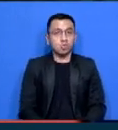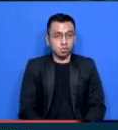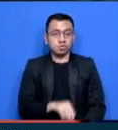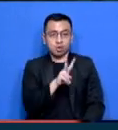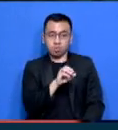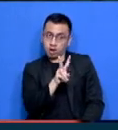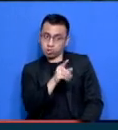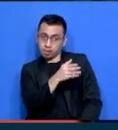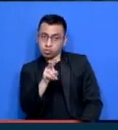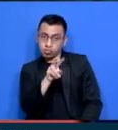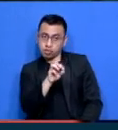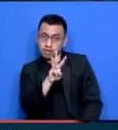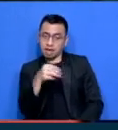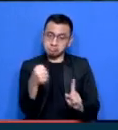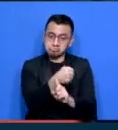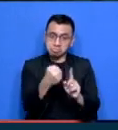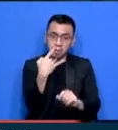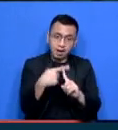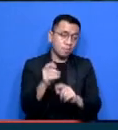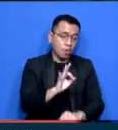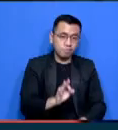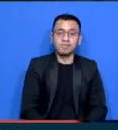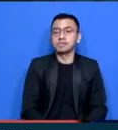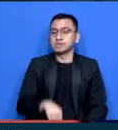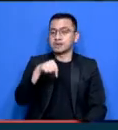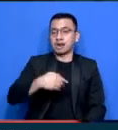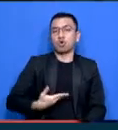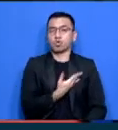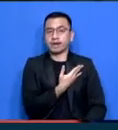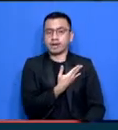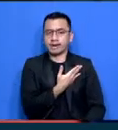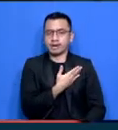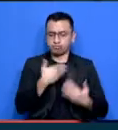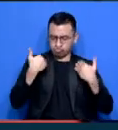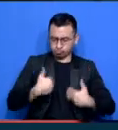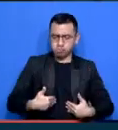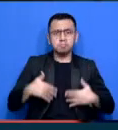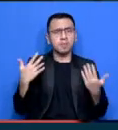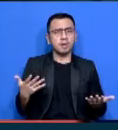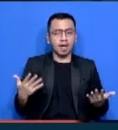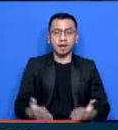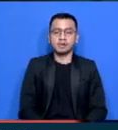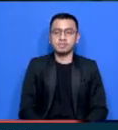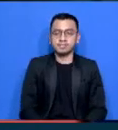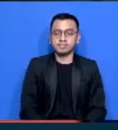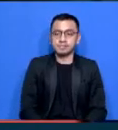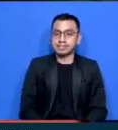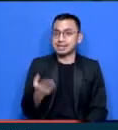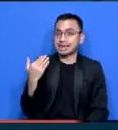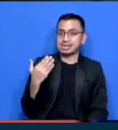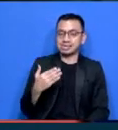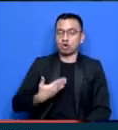akan dikonfirmasi lagi Kemudian e saat ini kondisi korban Seperti apa kalau hasil dari keterangan e visum